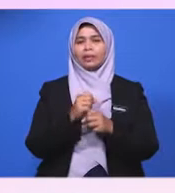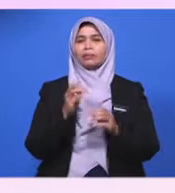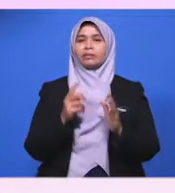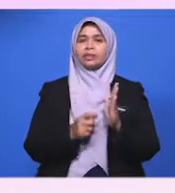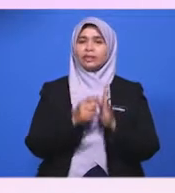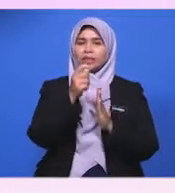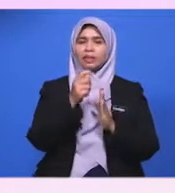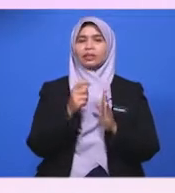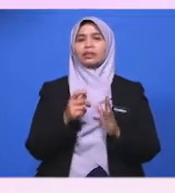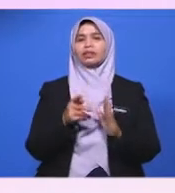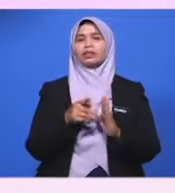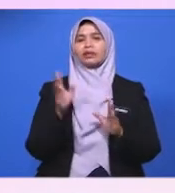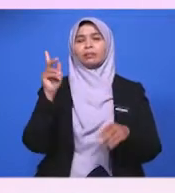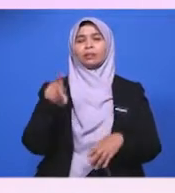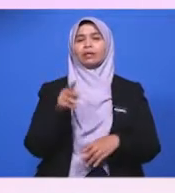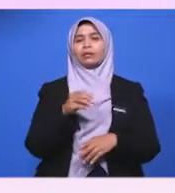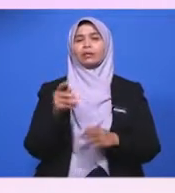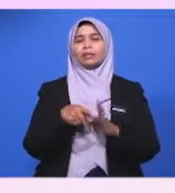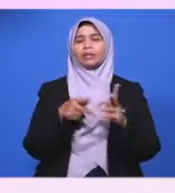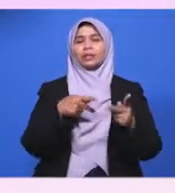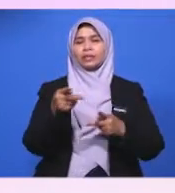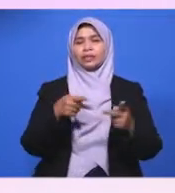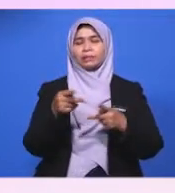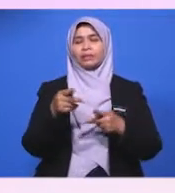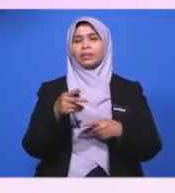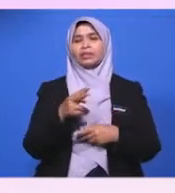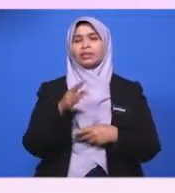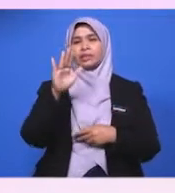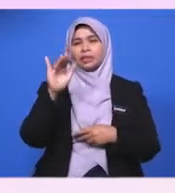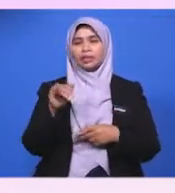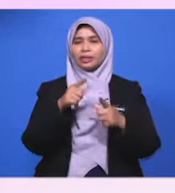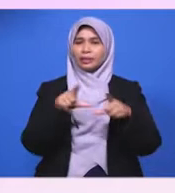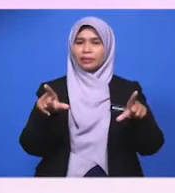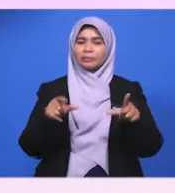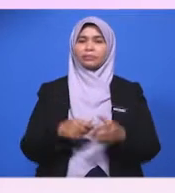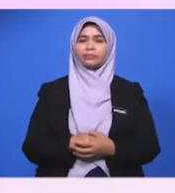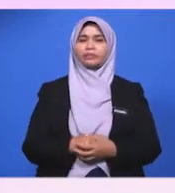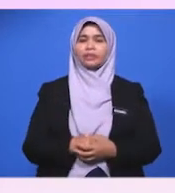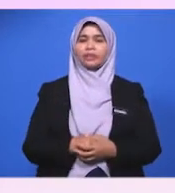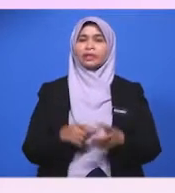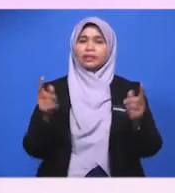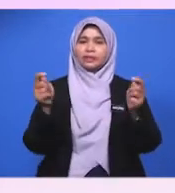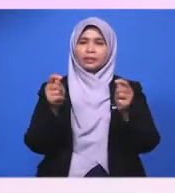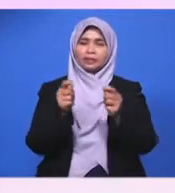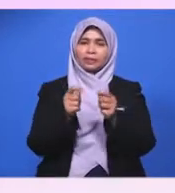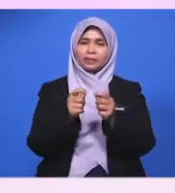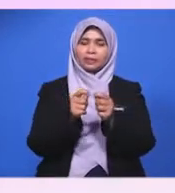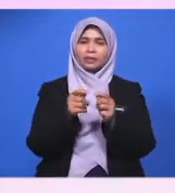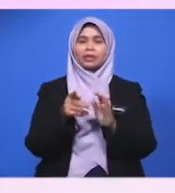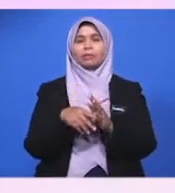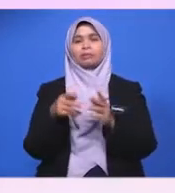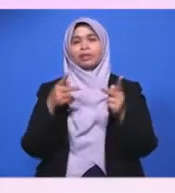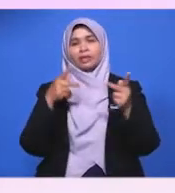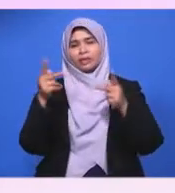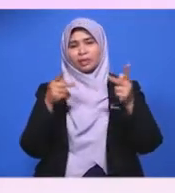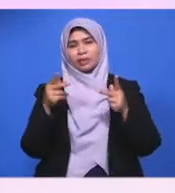meningkatkan keperluan perkhidmatan yang lain seperti